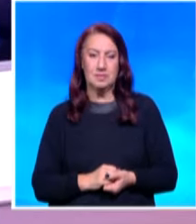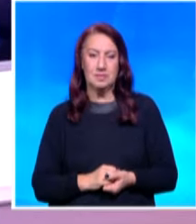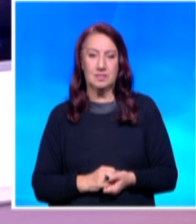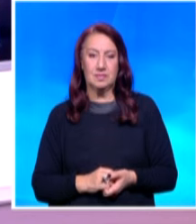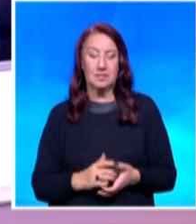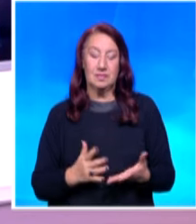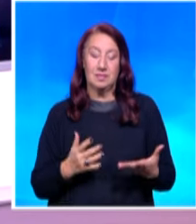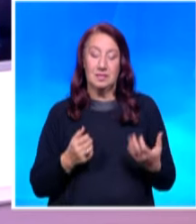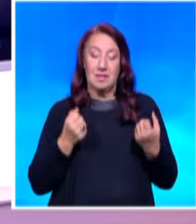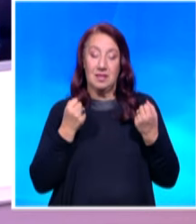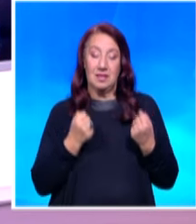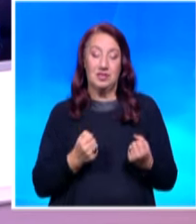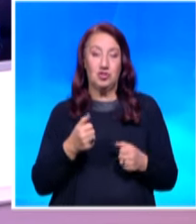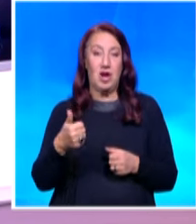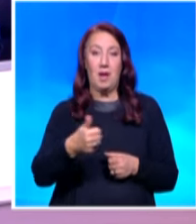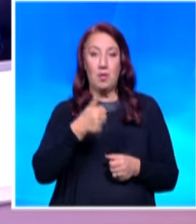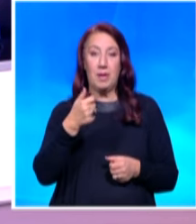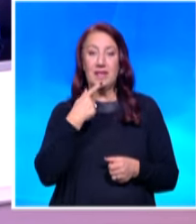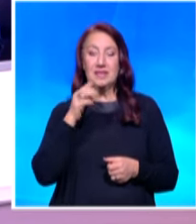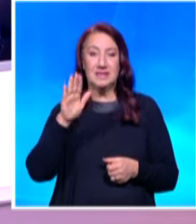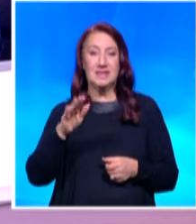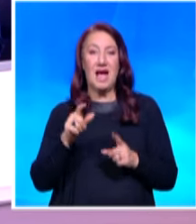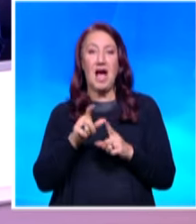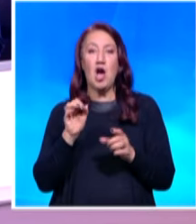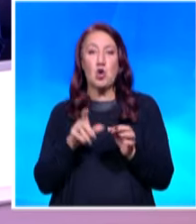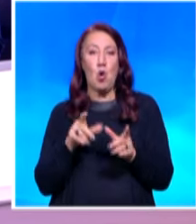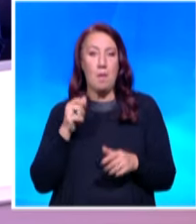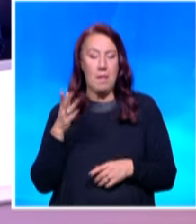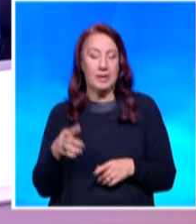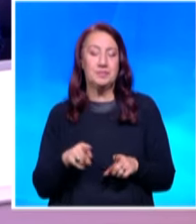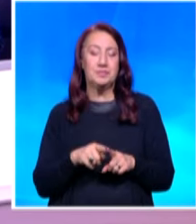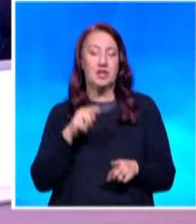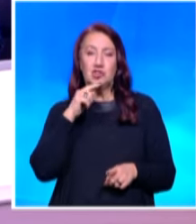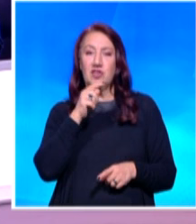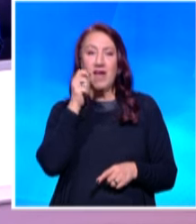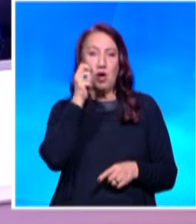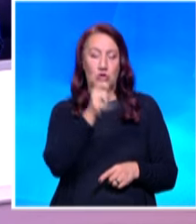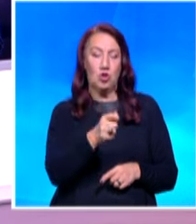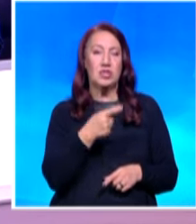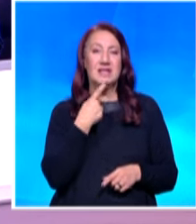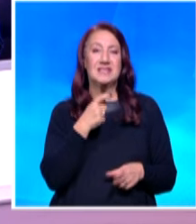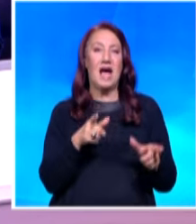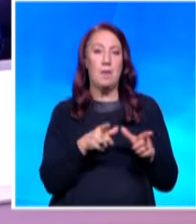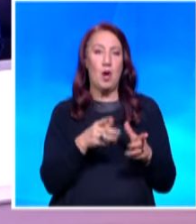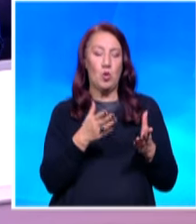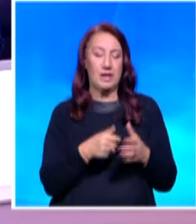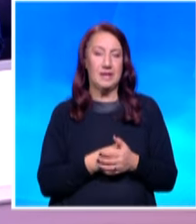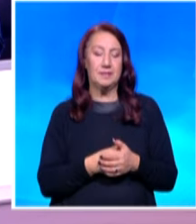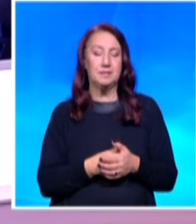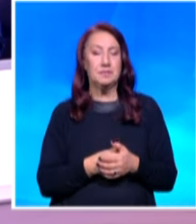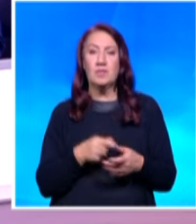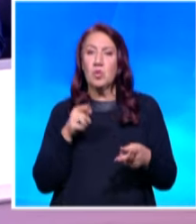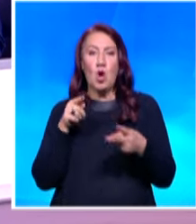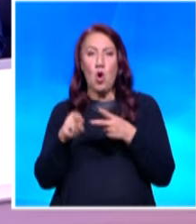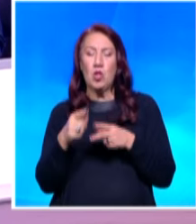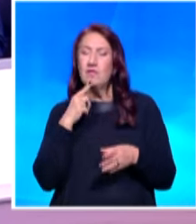Драматична победа за Рома и нов червен картон за Жозе Мауриньо. Гол в добавеното време на Стефан Елшарао и срещу Монца не спести